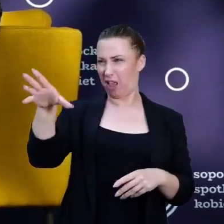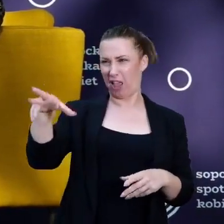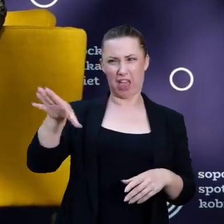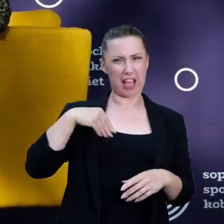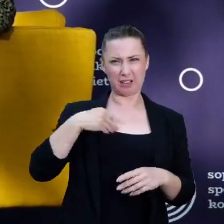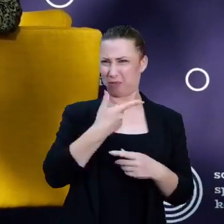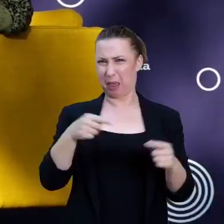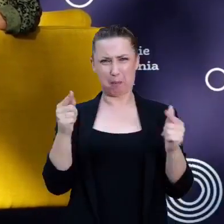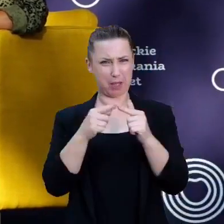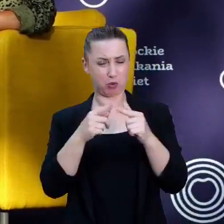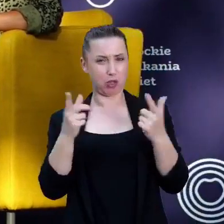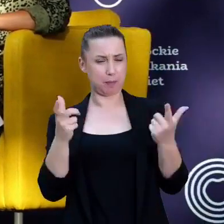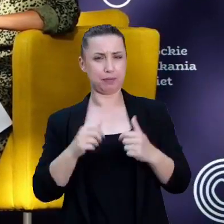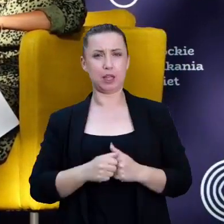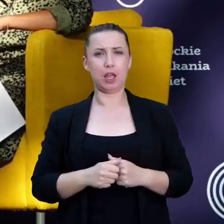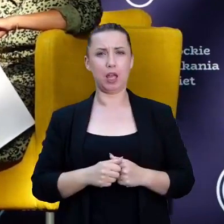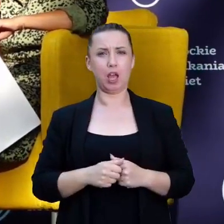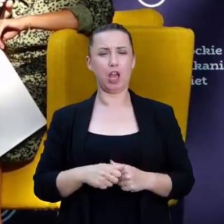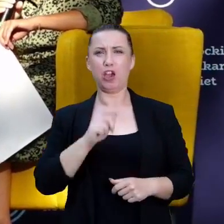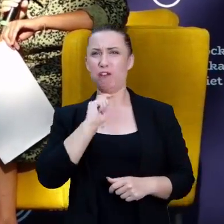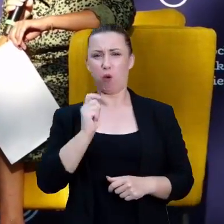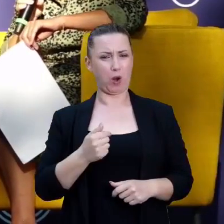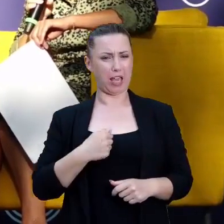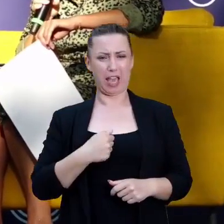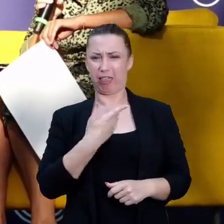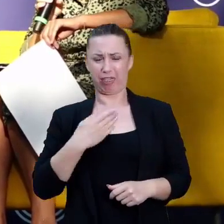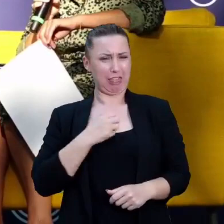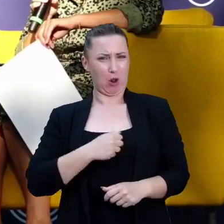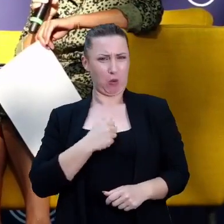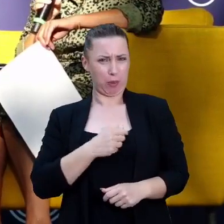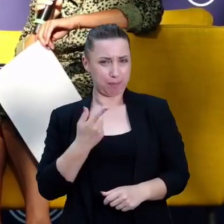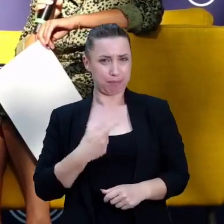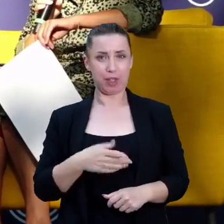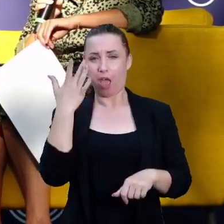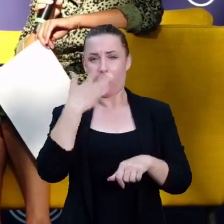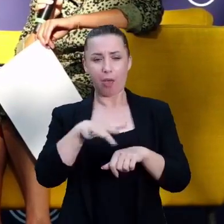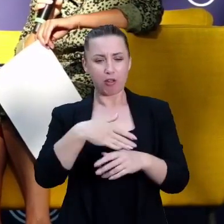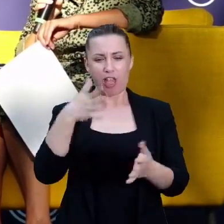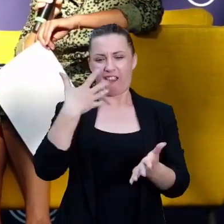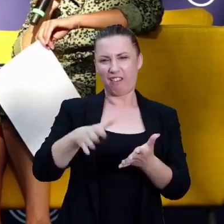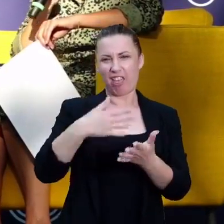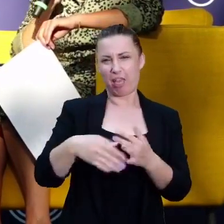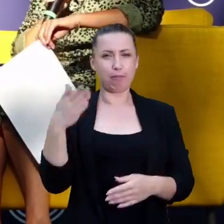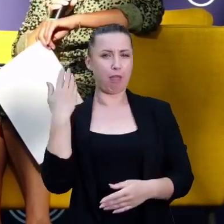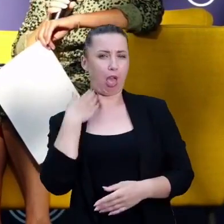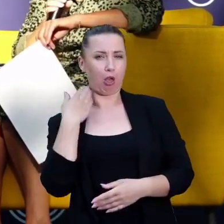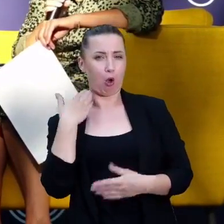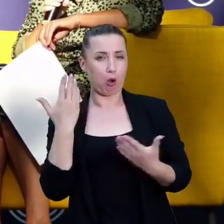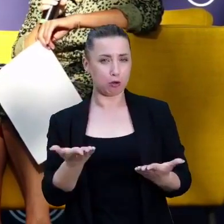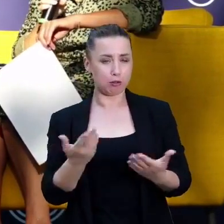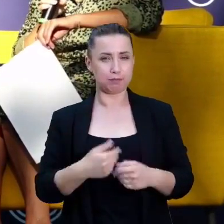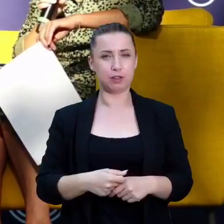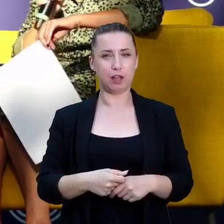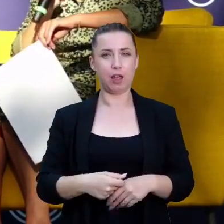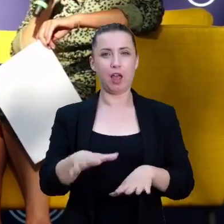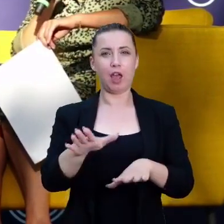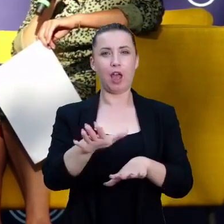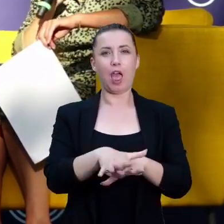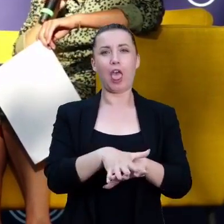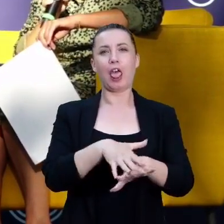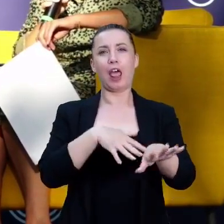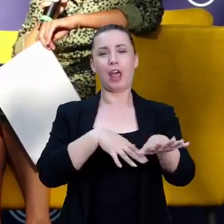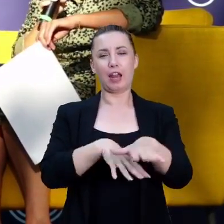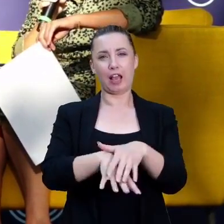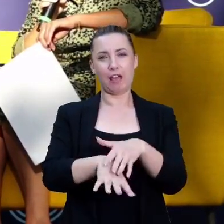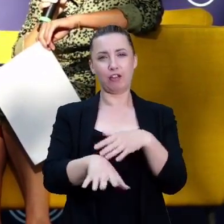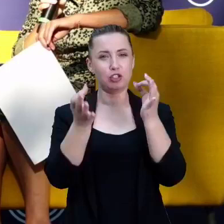niepasujący i całkiem nie w moim stylu. Emeryturę wydam na brandy, letnie rękawiczki i